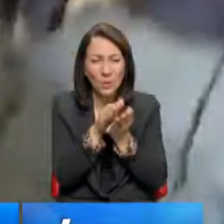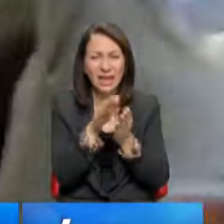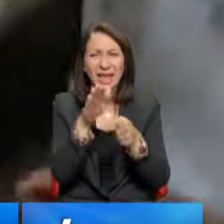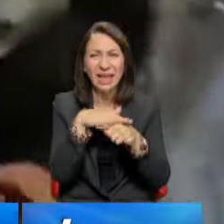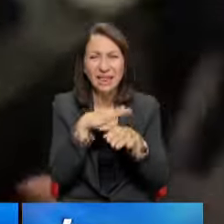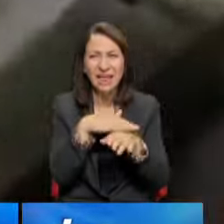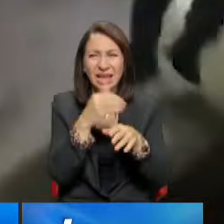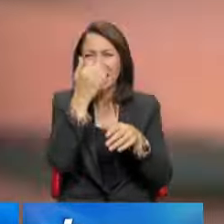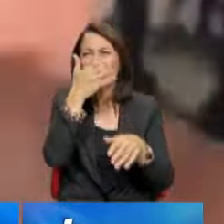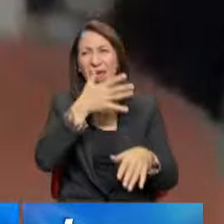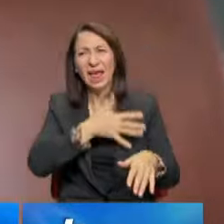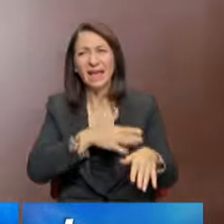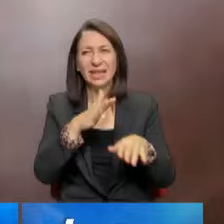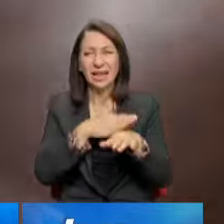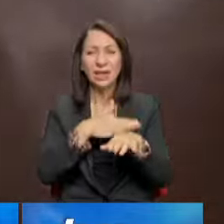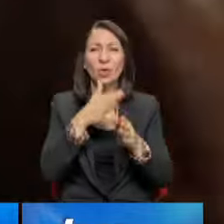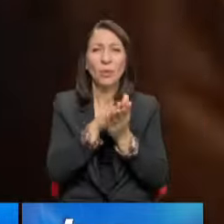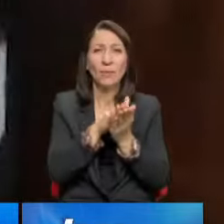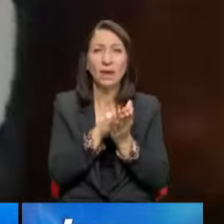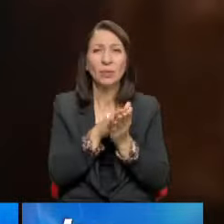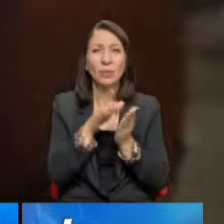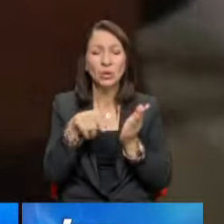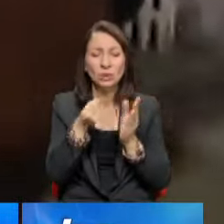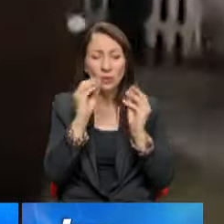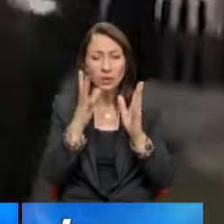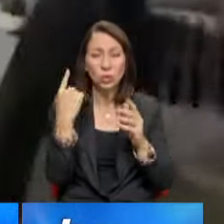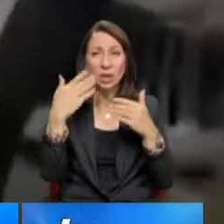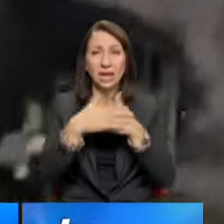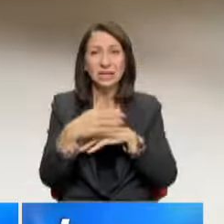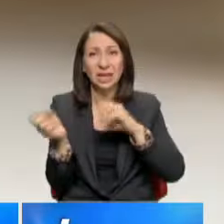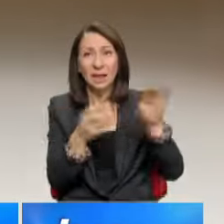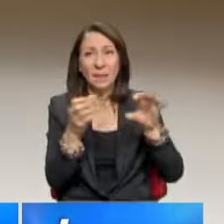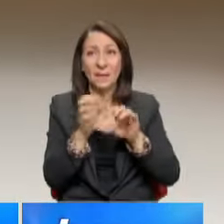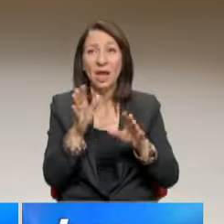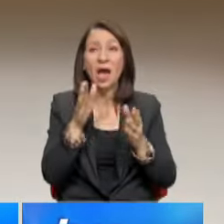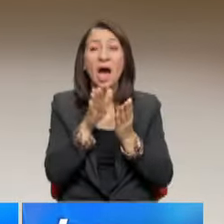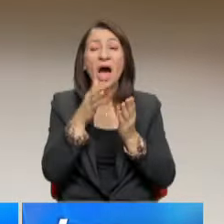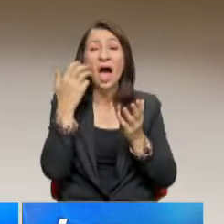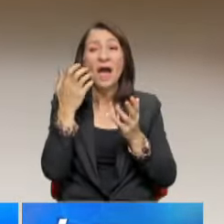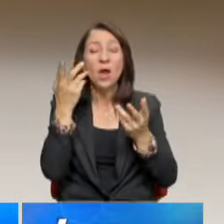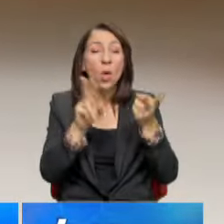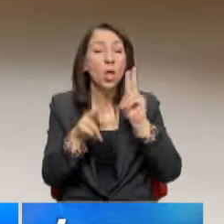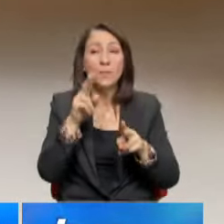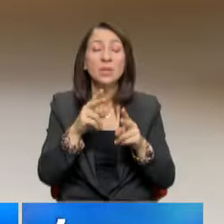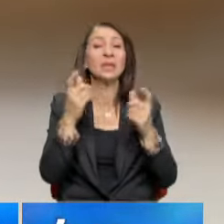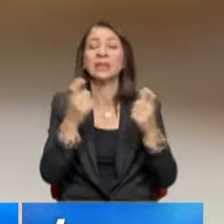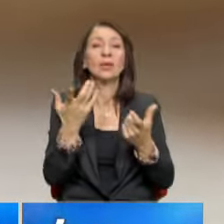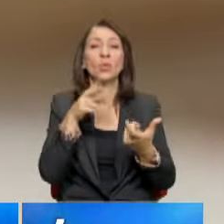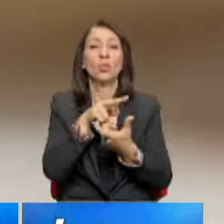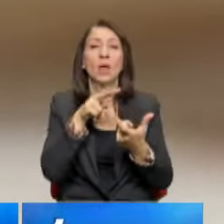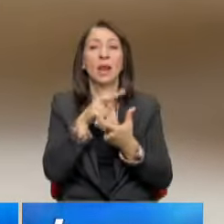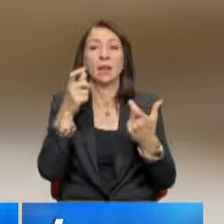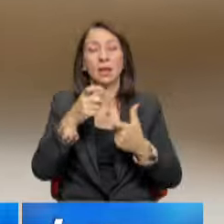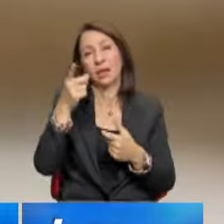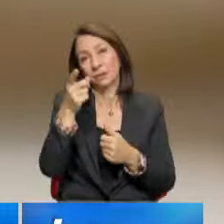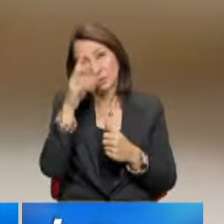kediler, kanlar içinde olan kediler, köpekler. Bunların birçoğu dün gece tahliye edildi. Hayvan katliamı iddiasının adresi bu kez